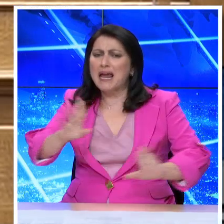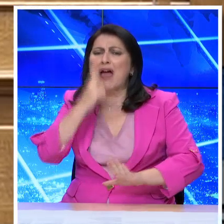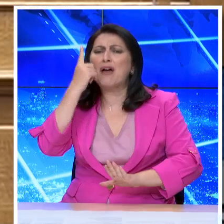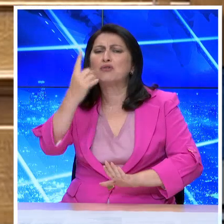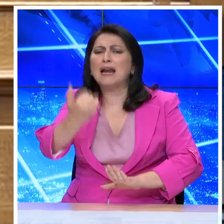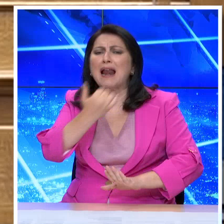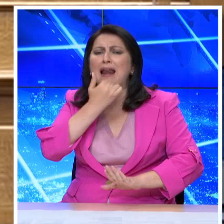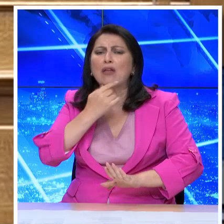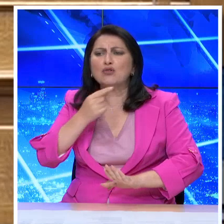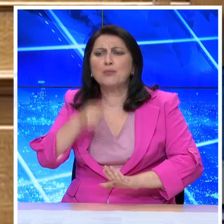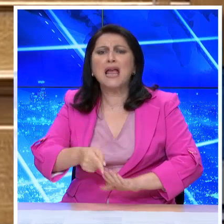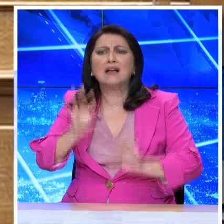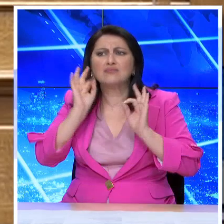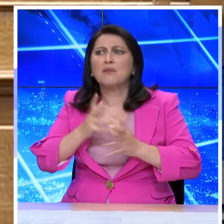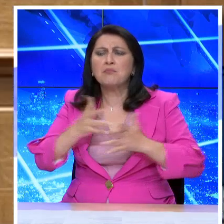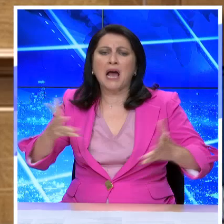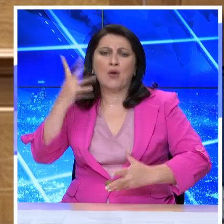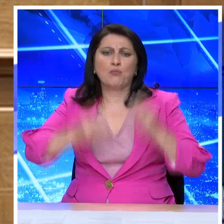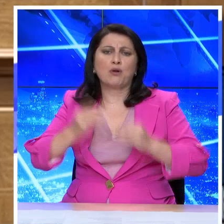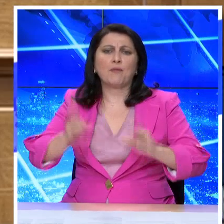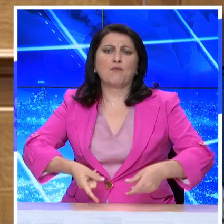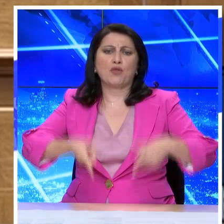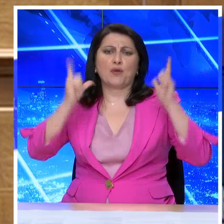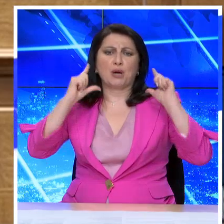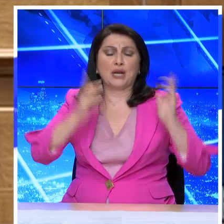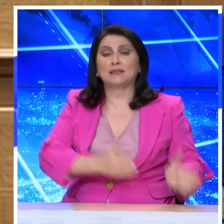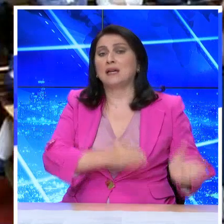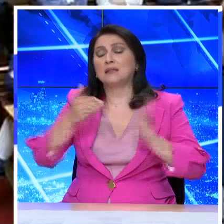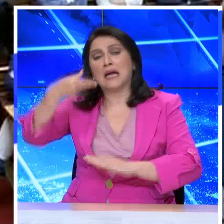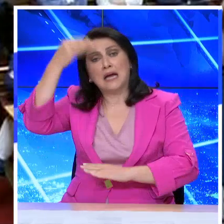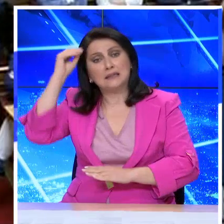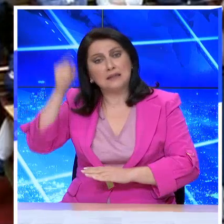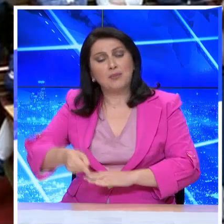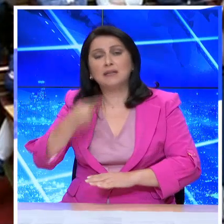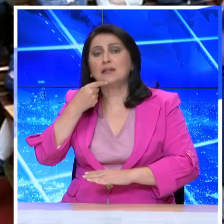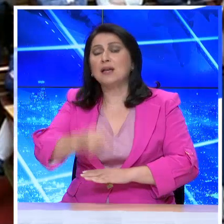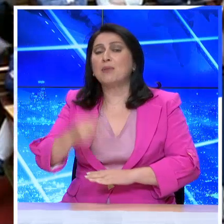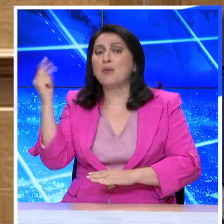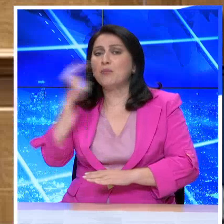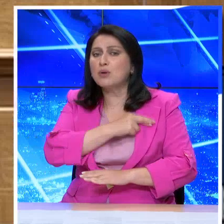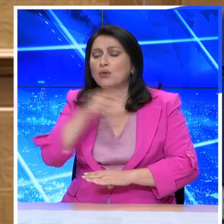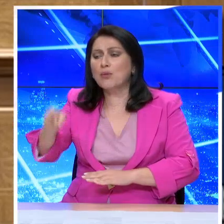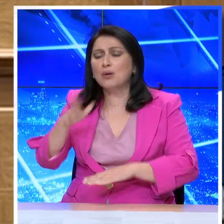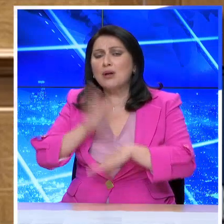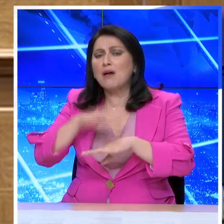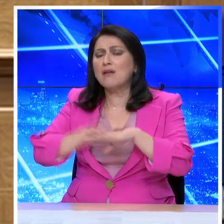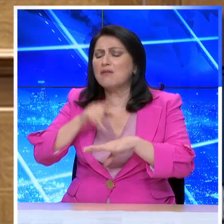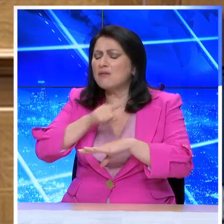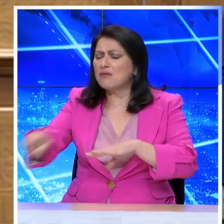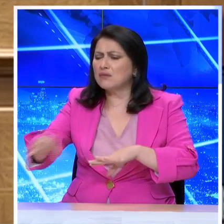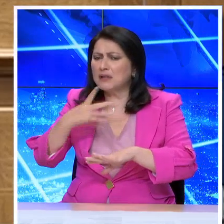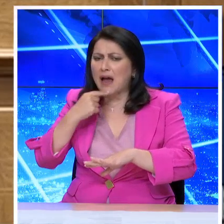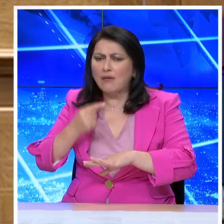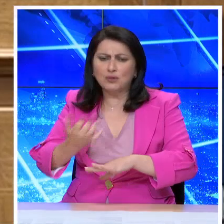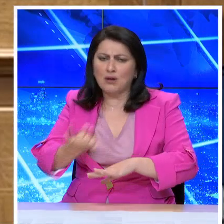της δημοκρατίας. Ο Αλέξης Τσίπρας από την πλευρά του, σε μια ομιλία ιδιαίτερα υψηλών τόνων, έδειξε τον Πρωθυπουργό ως υπόλογο για ένα βαρύτατο θεσμικό παράπτωμα,